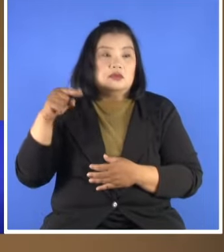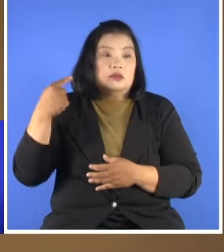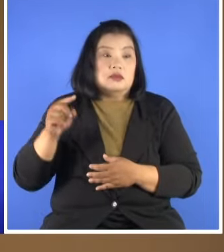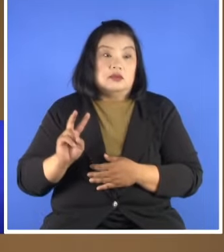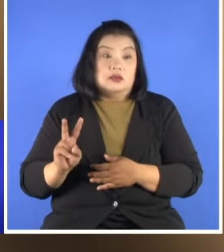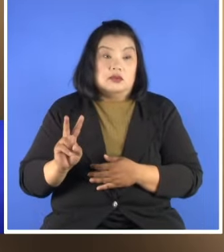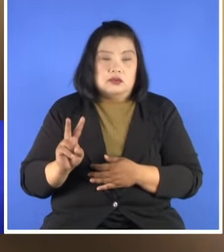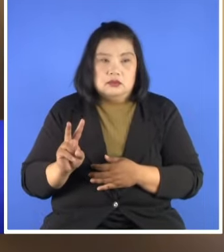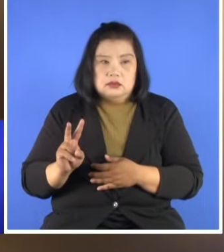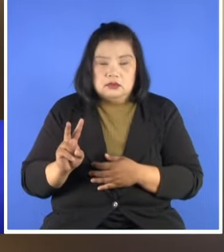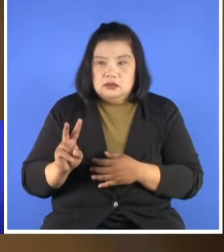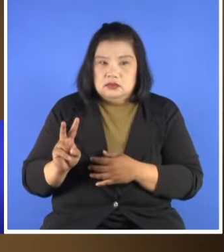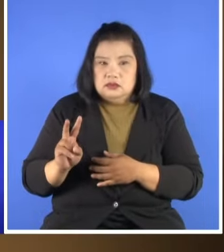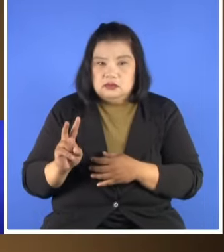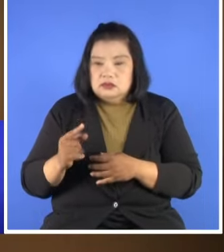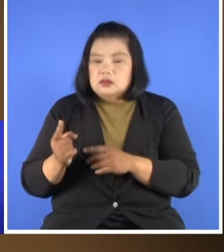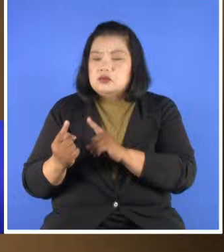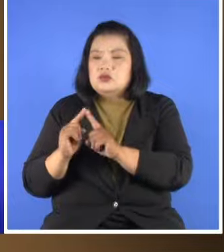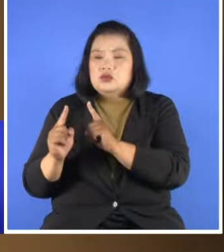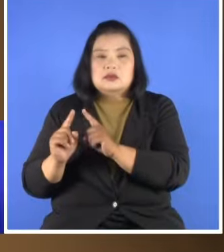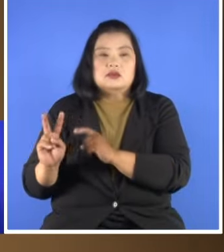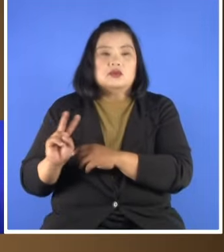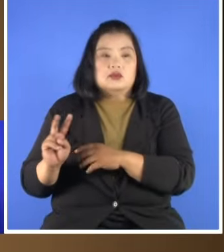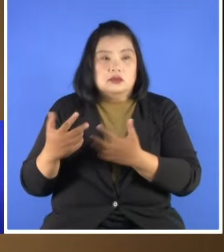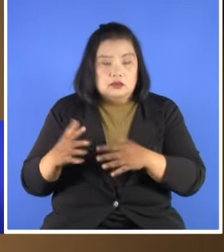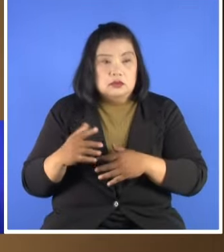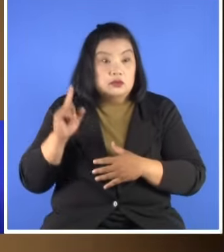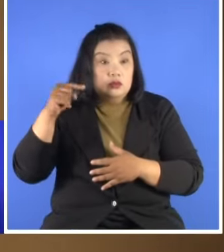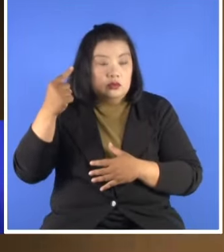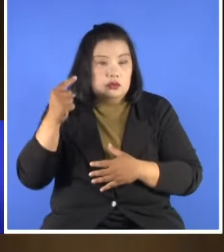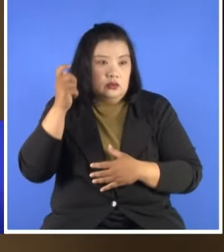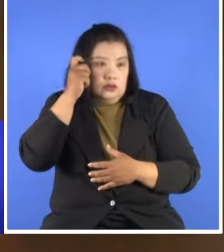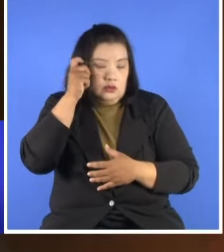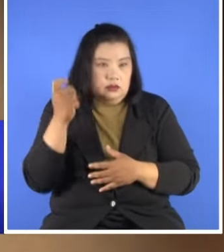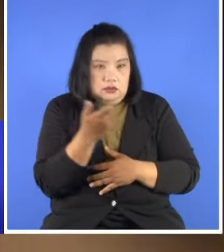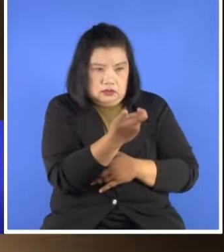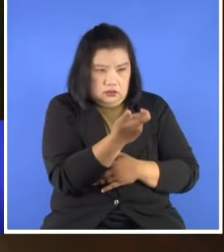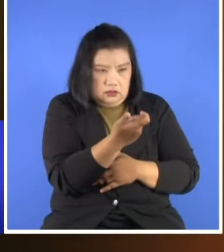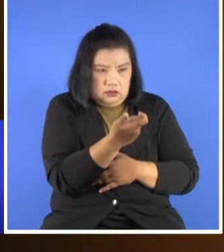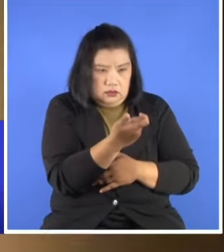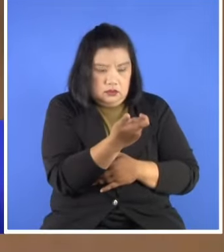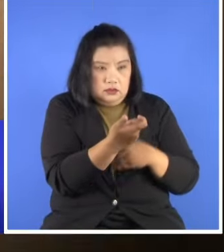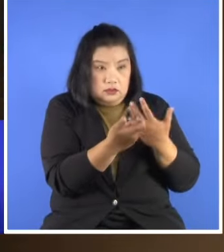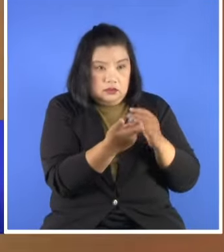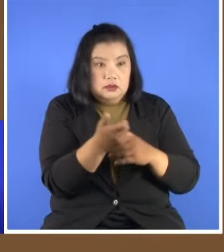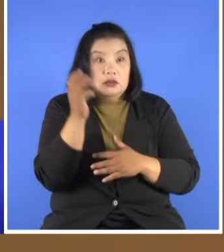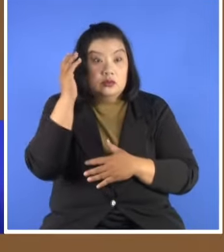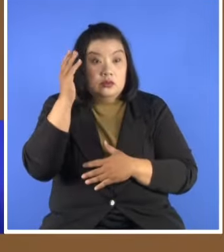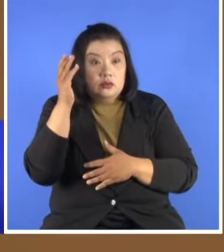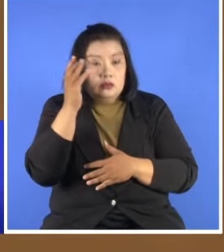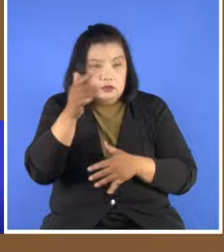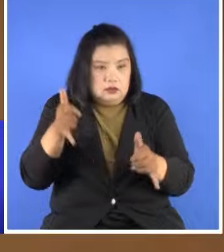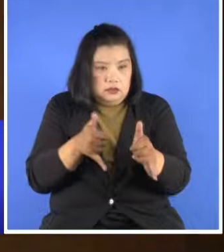หญิงเนี่ยก็เกิดจะมีปากเสียงทะเลาะกันขึ้นมากระทั่งผู้หญิงน่ะยกโทรศัพท์มือถือขึ้นมาถ่ายฝ่ายชายหลบไปอยู่ด้านหลังผู้